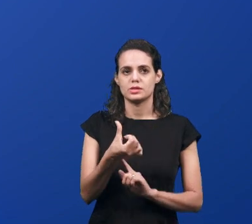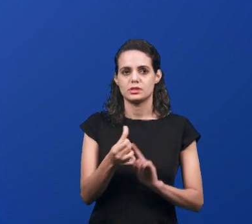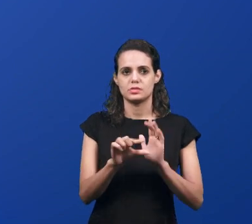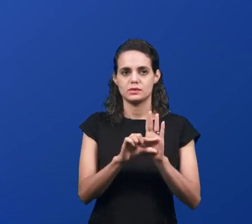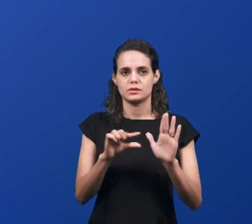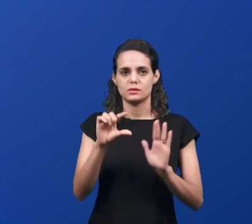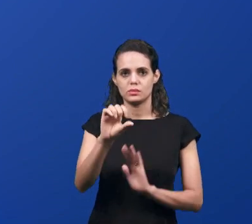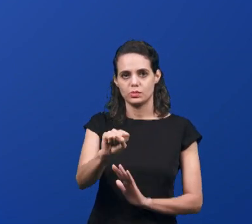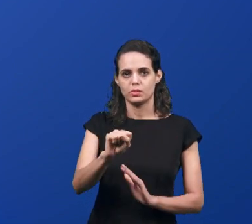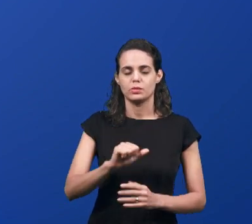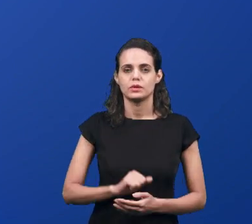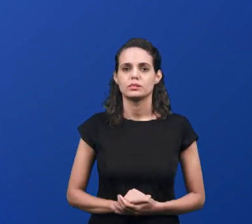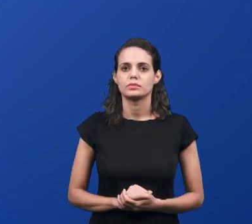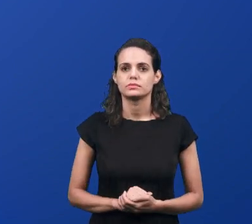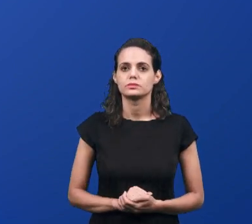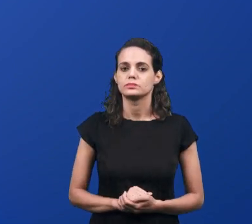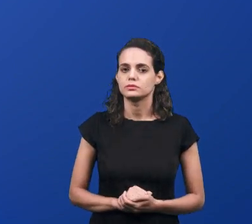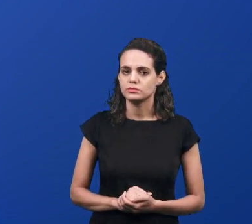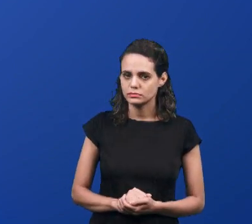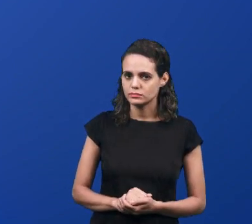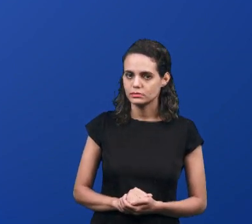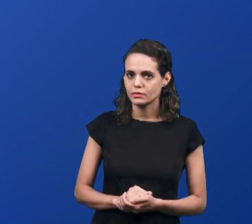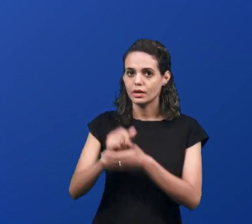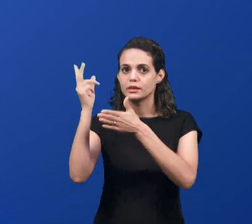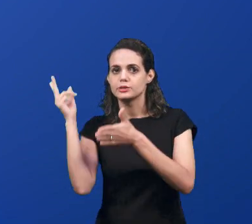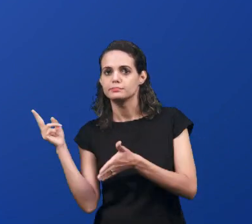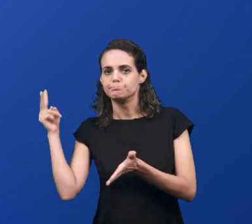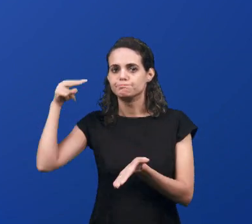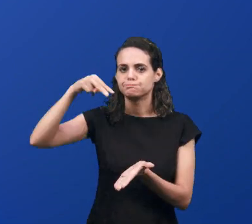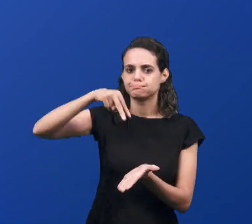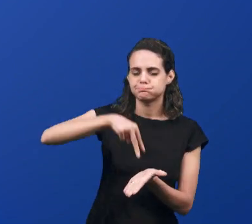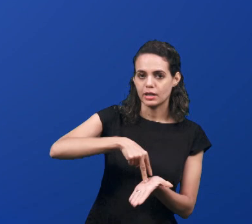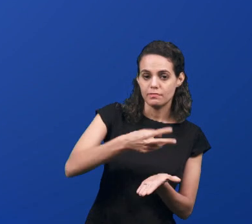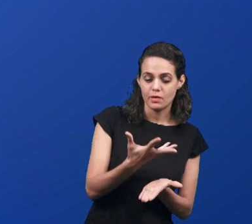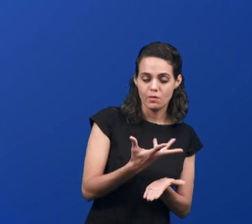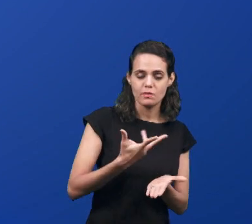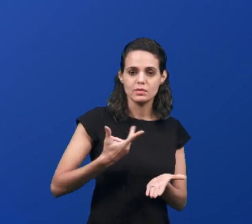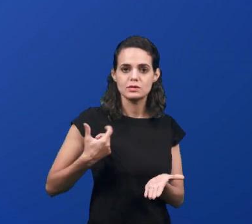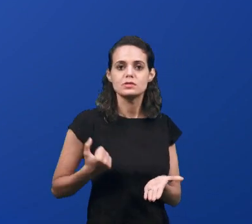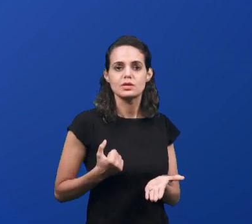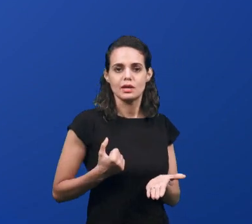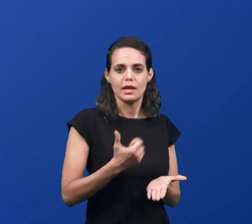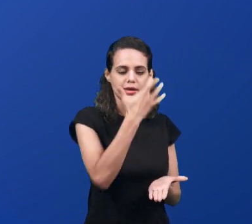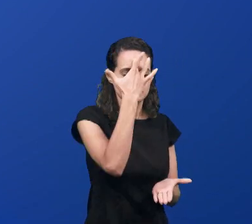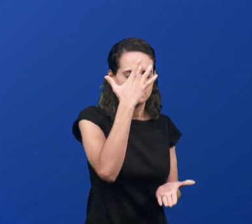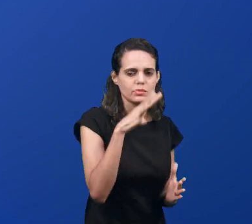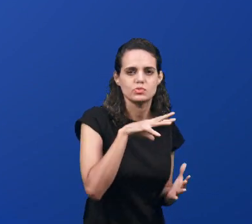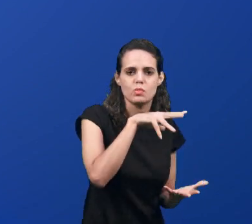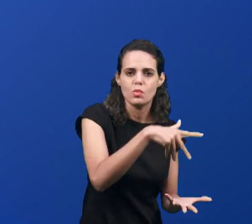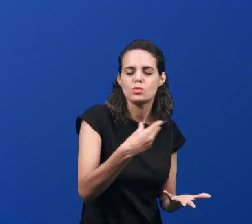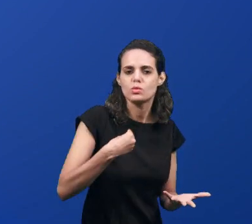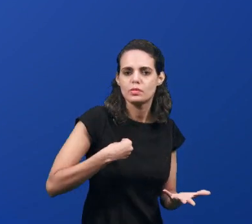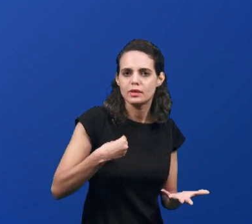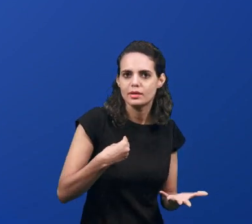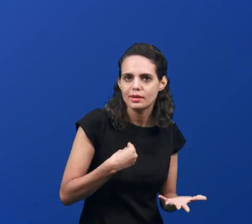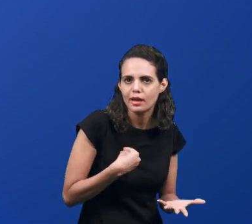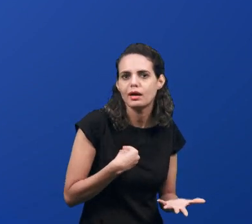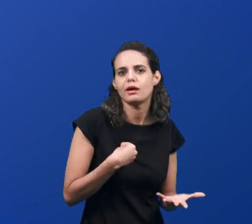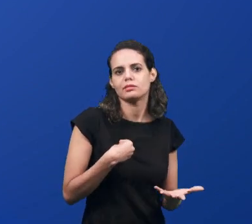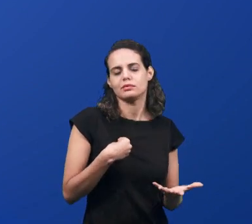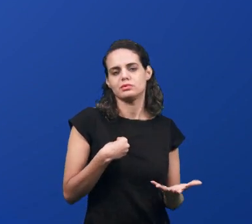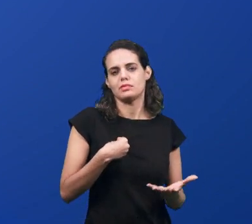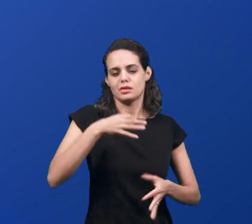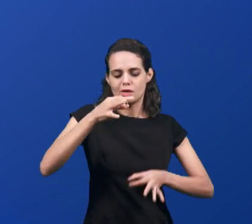il viendra, il convaincra le monde du péché, de la justice et du jugement. C'est le Saint-Esprit qui convainc l'homme